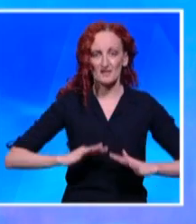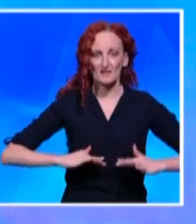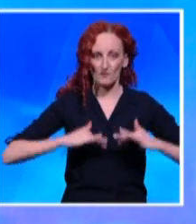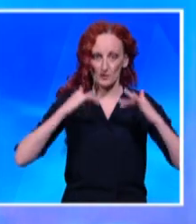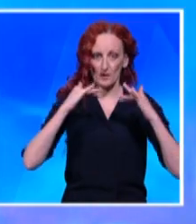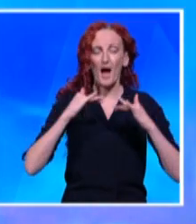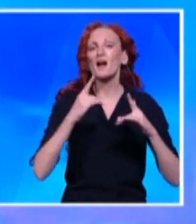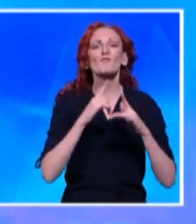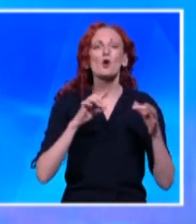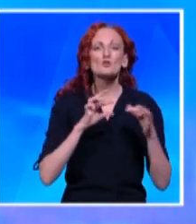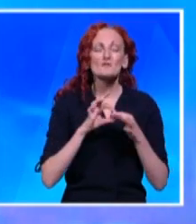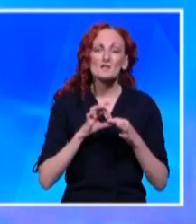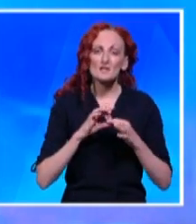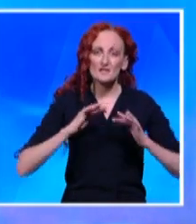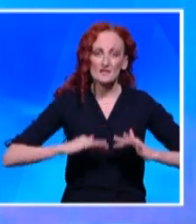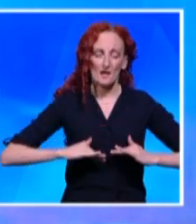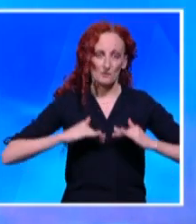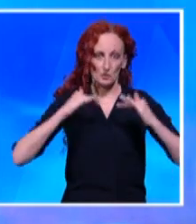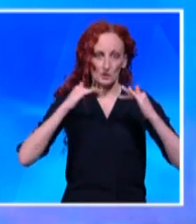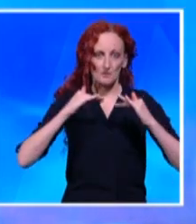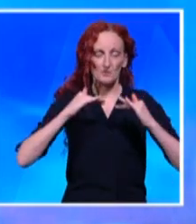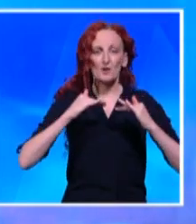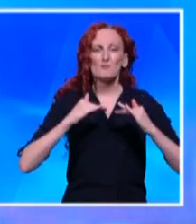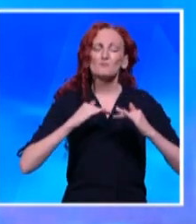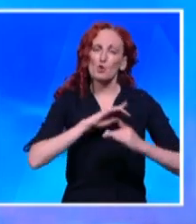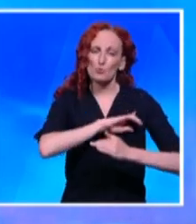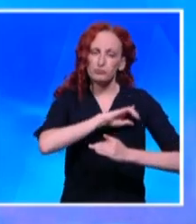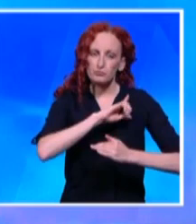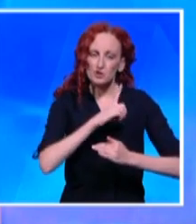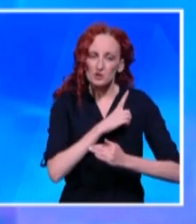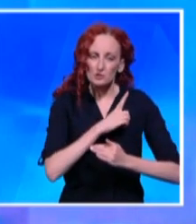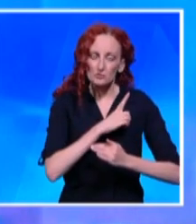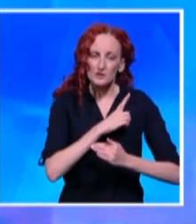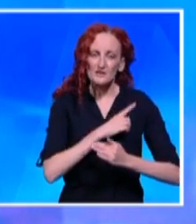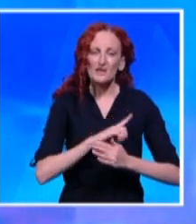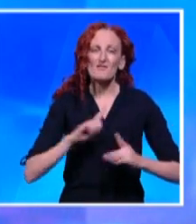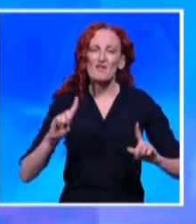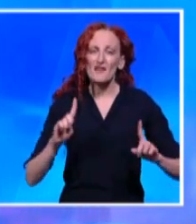това, което видяхме? Внезапните и много силни валежи в една